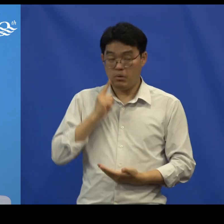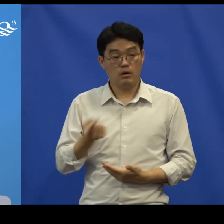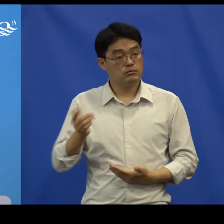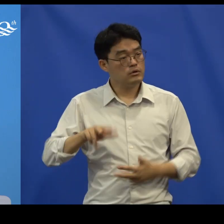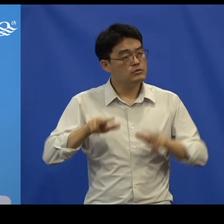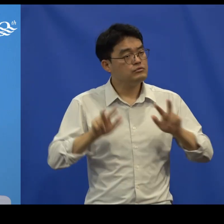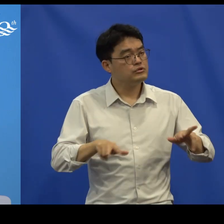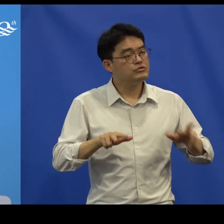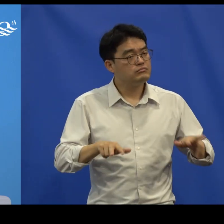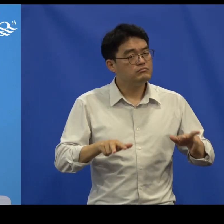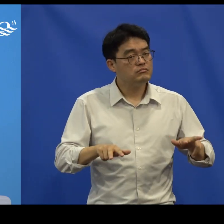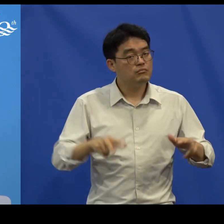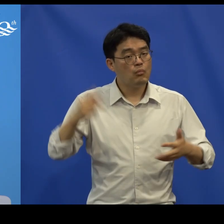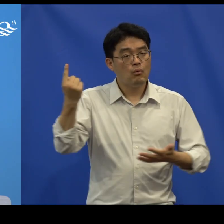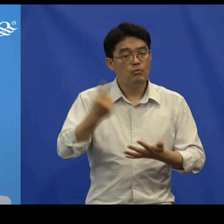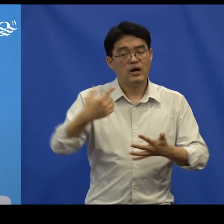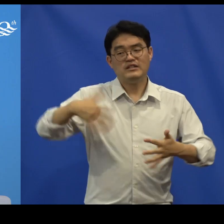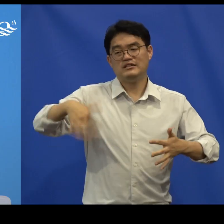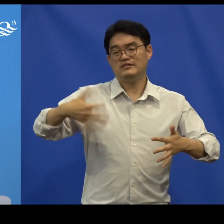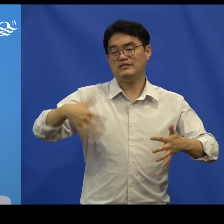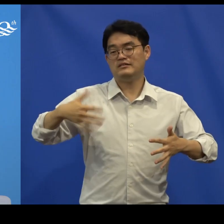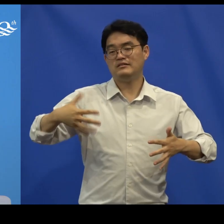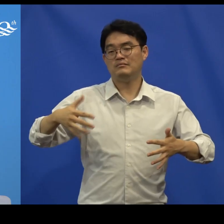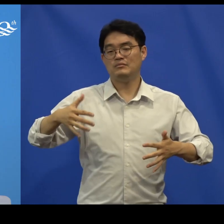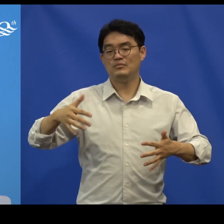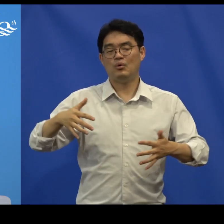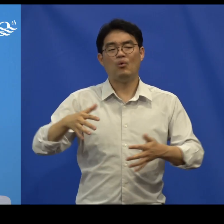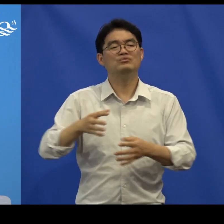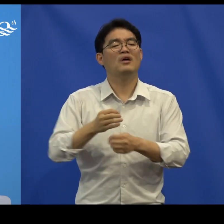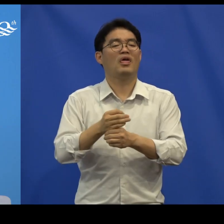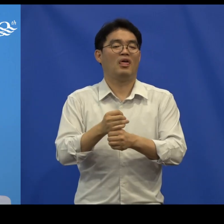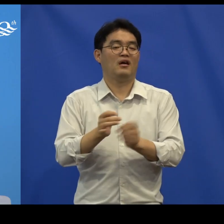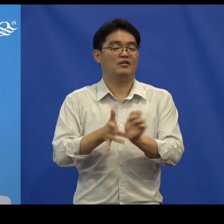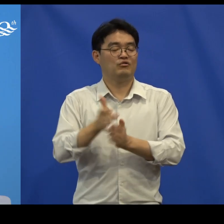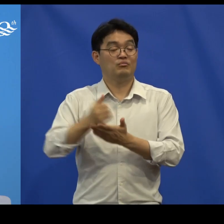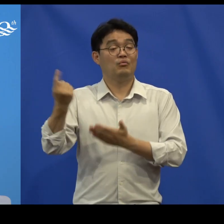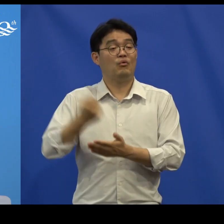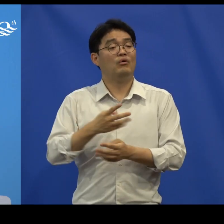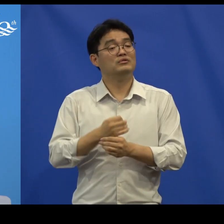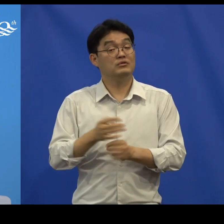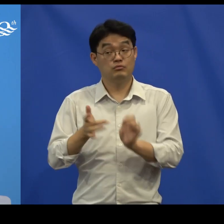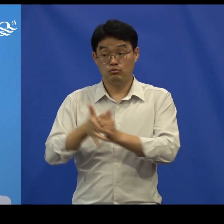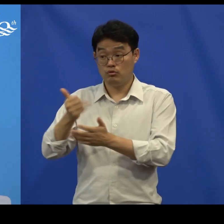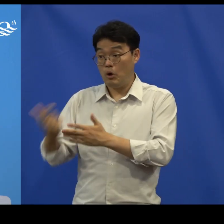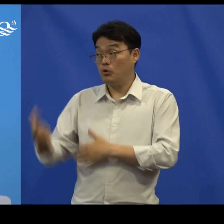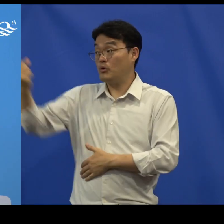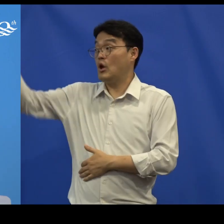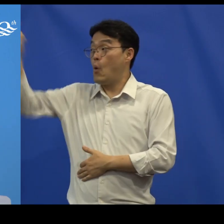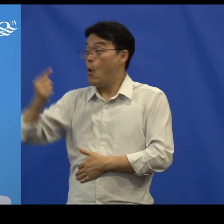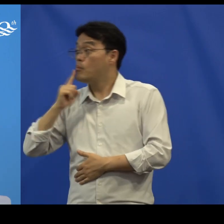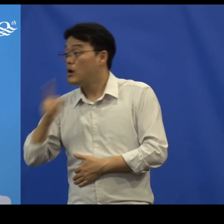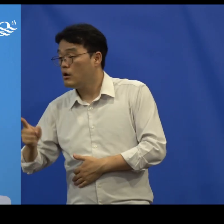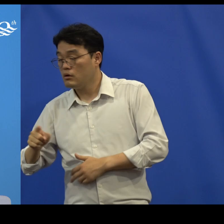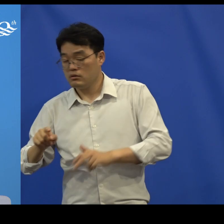속히라는 말의 의미가 뭐냐? 속히 오신다고 했는데 왜 2000년이 지났는데도 아직도 오시지